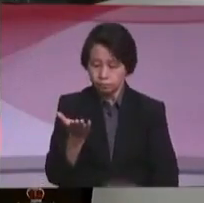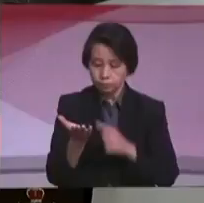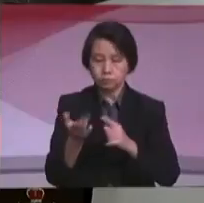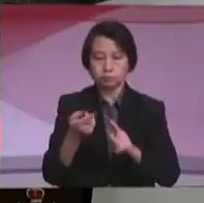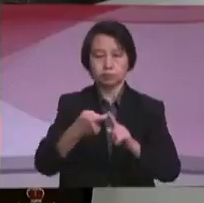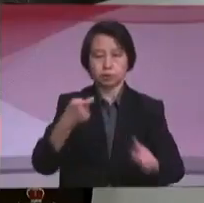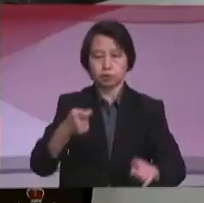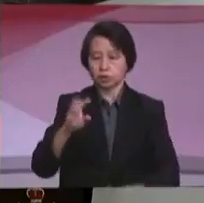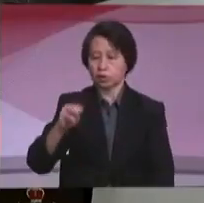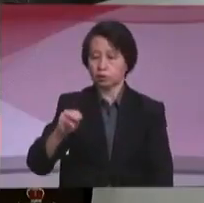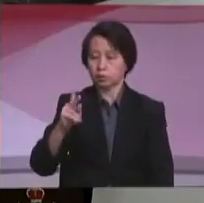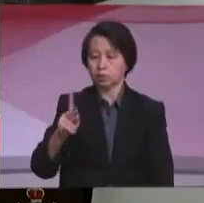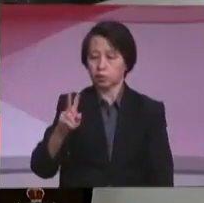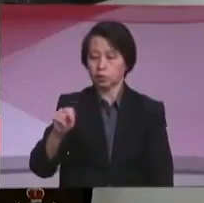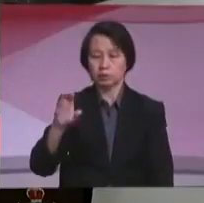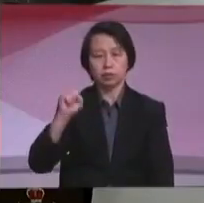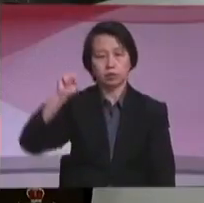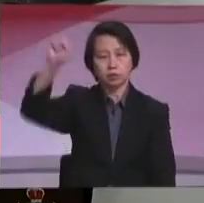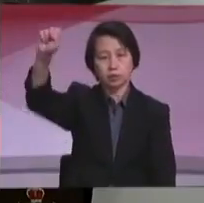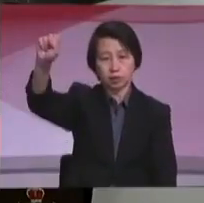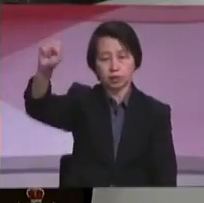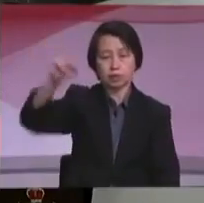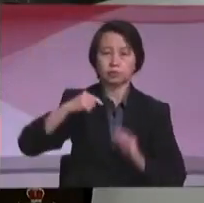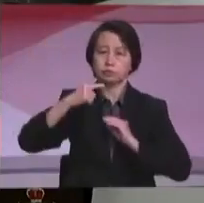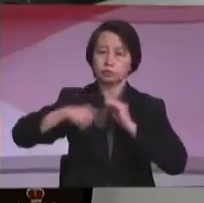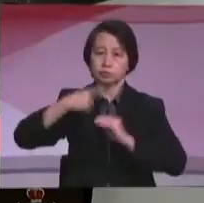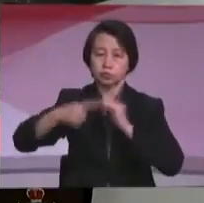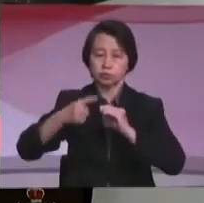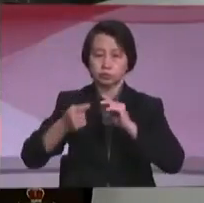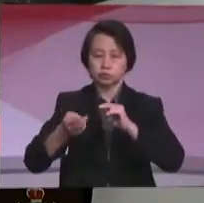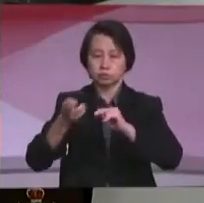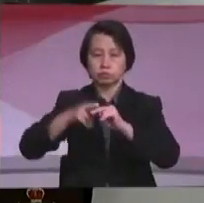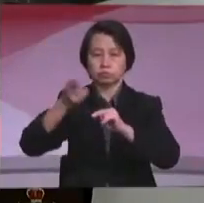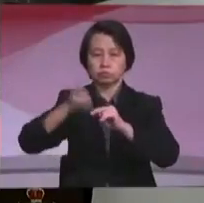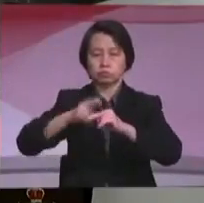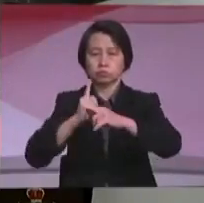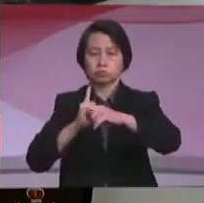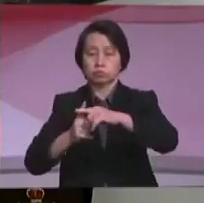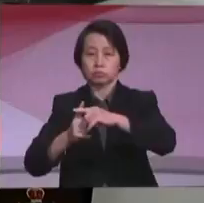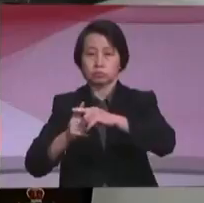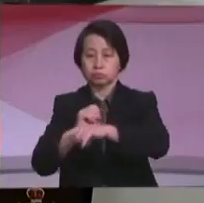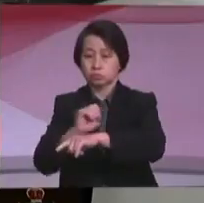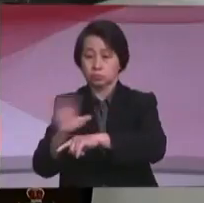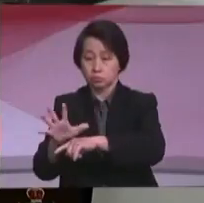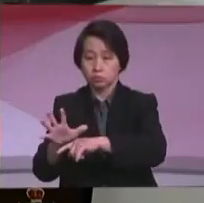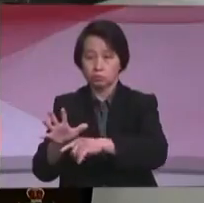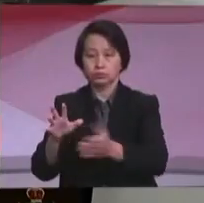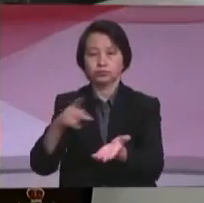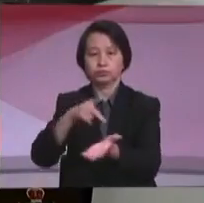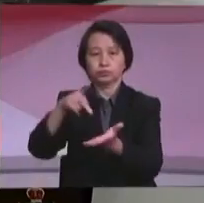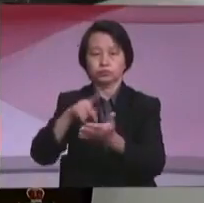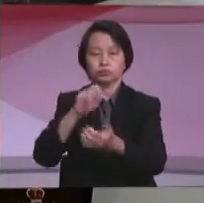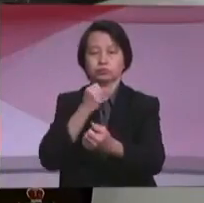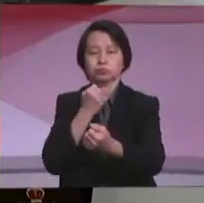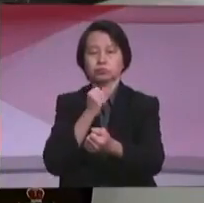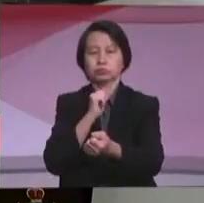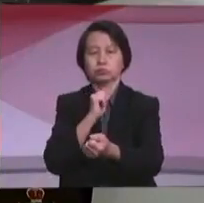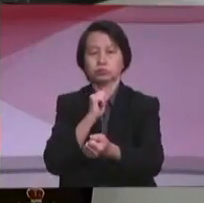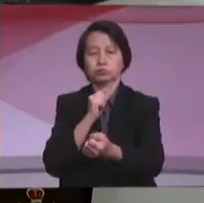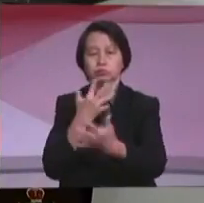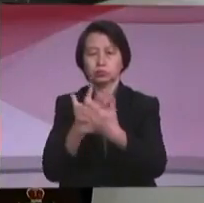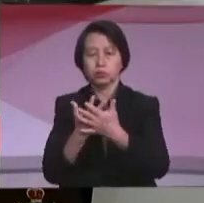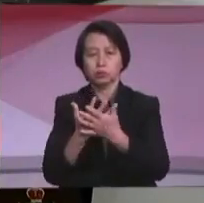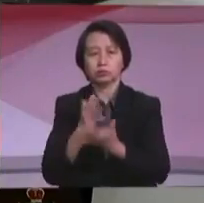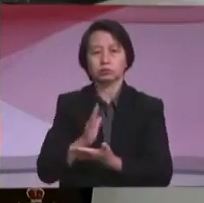daripada MKN Sabah berkenaan dengan peningkatan kes positif COVID-19 di pusat tahanan